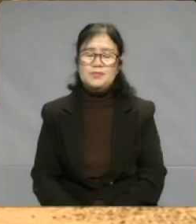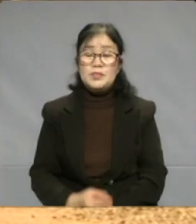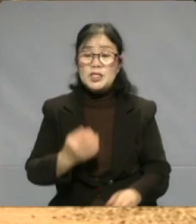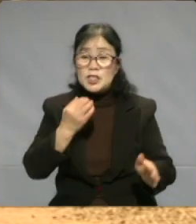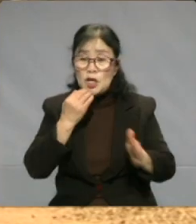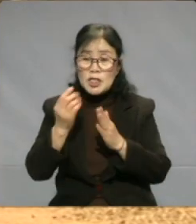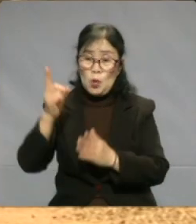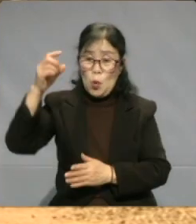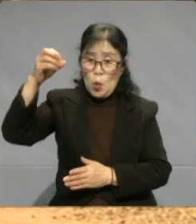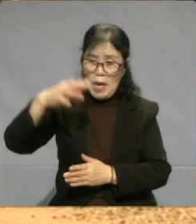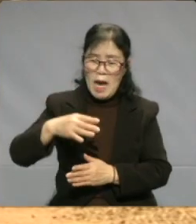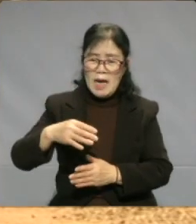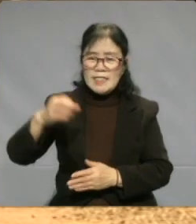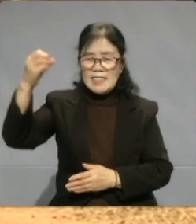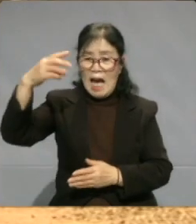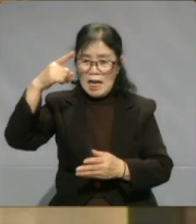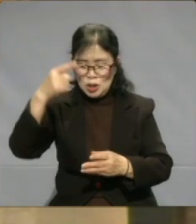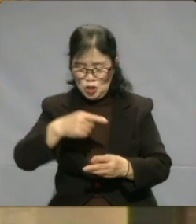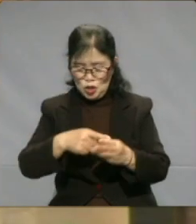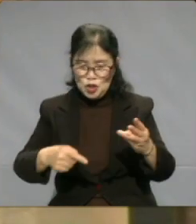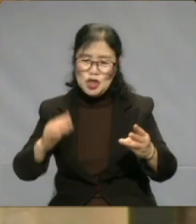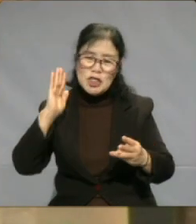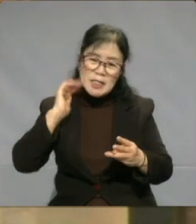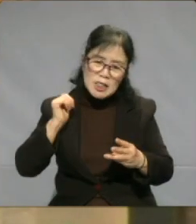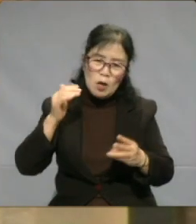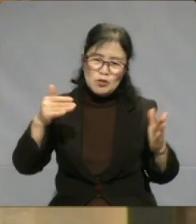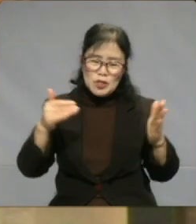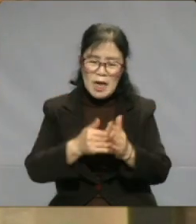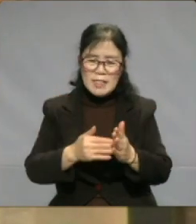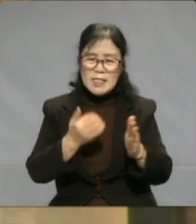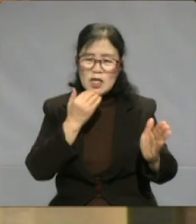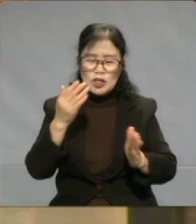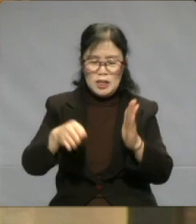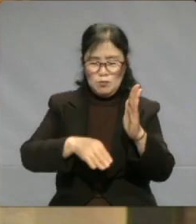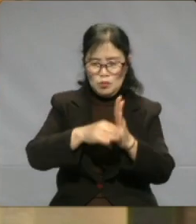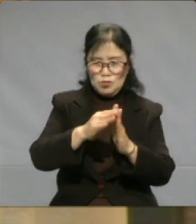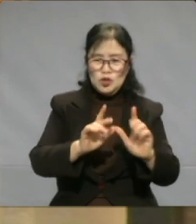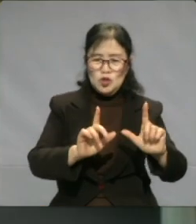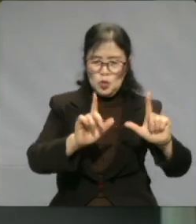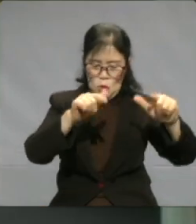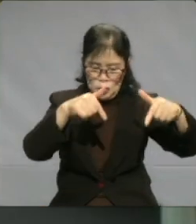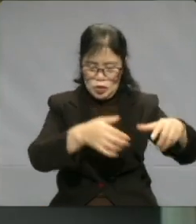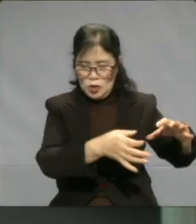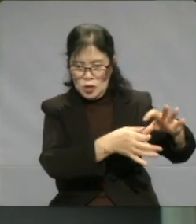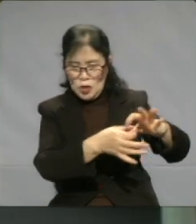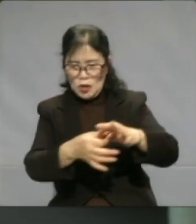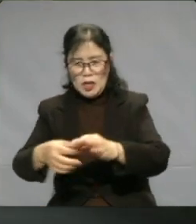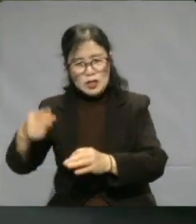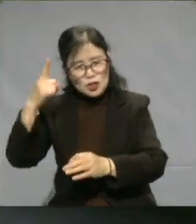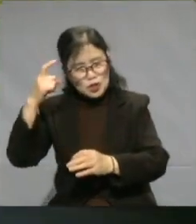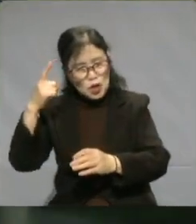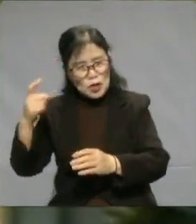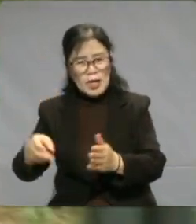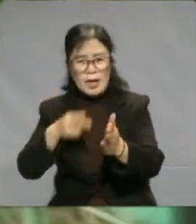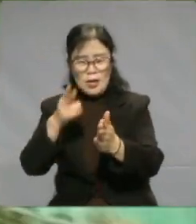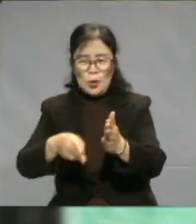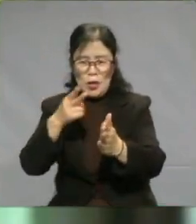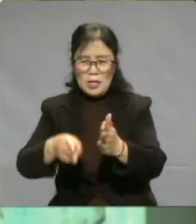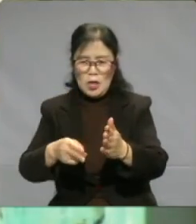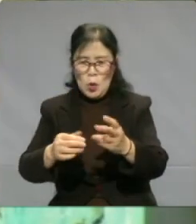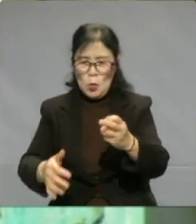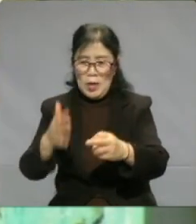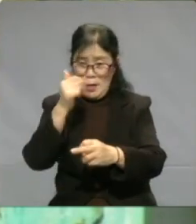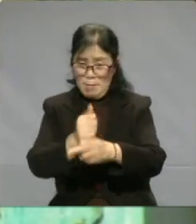경기 고양시에서 양주시를 거쳐 의정부시까지 경기 북부를 동서로 연결하는 추억의 교외선이 올해 말에